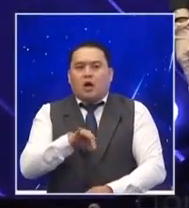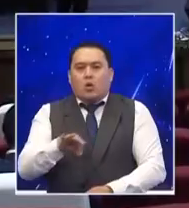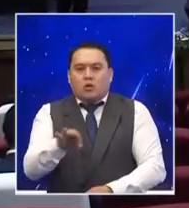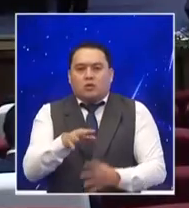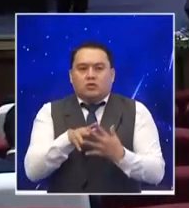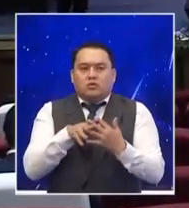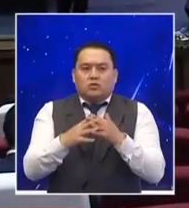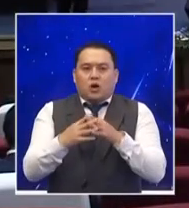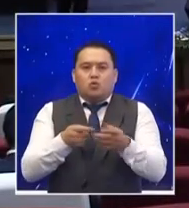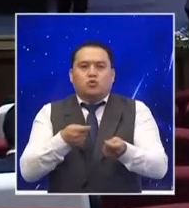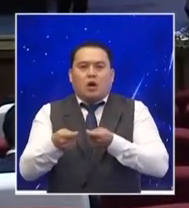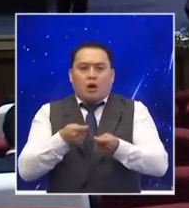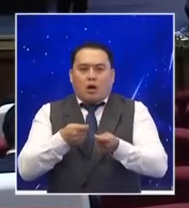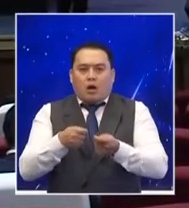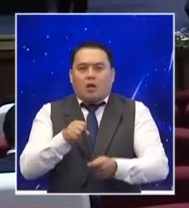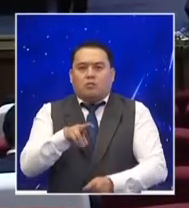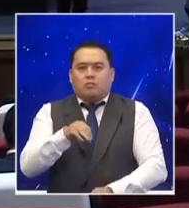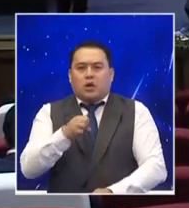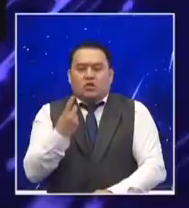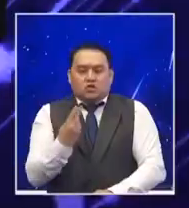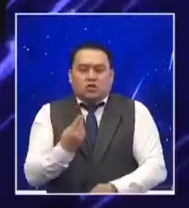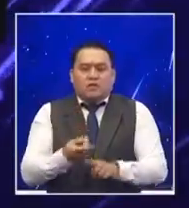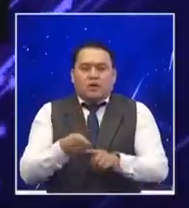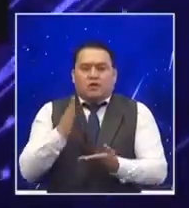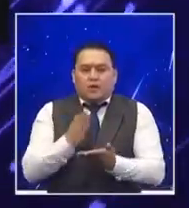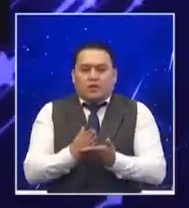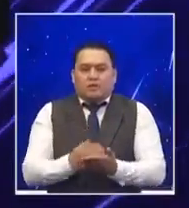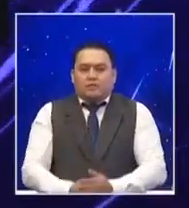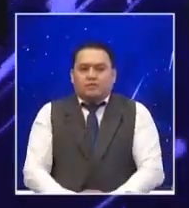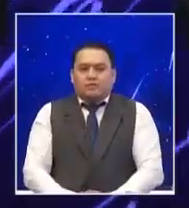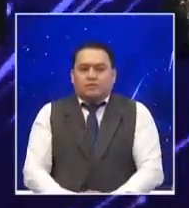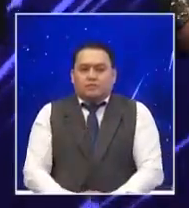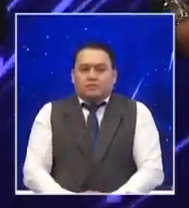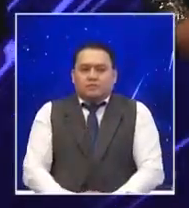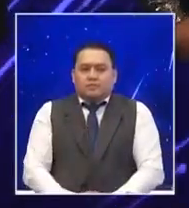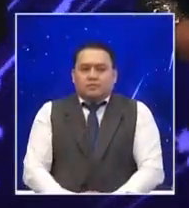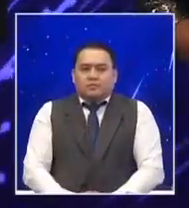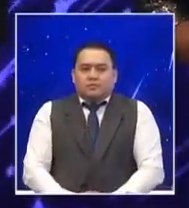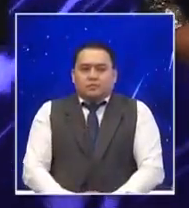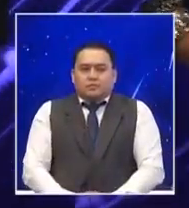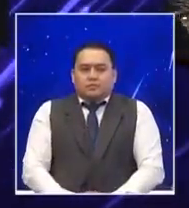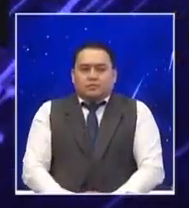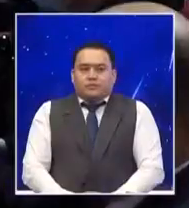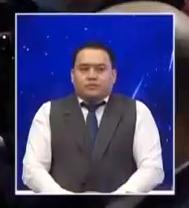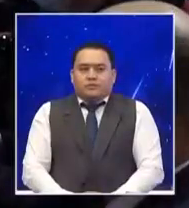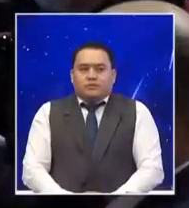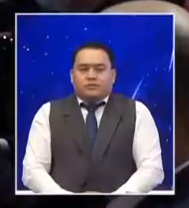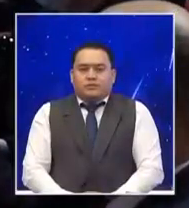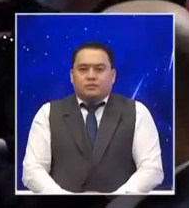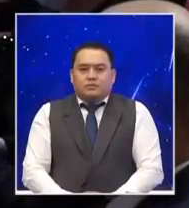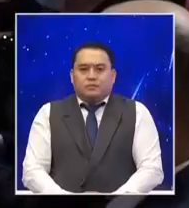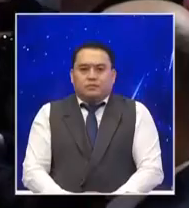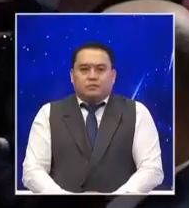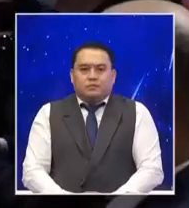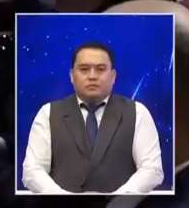шаруа қожалығының жетекшісі Алпаш Ахметұлы бар. Кәсіпкері Ли Агафья марапатталады. Қаратал ауданы.